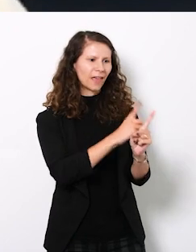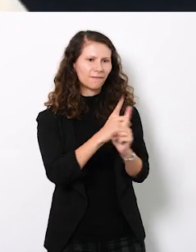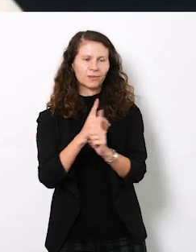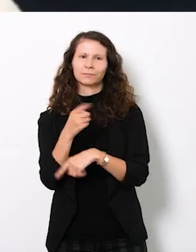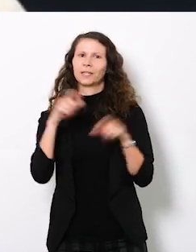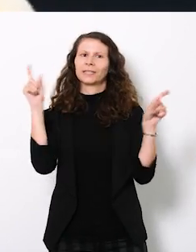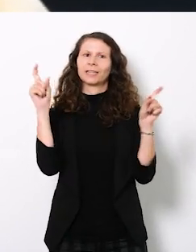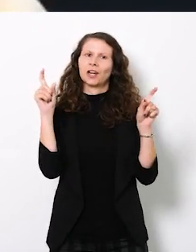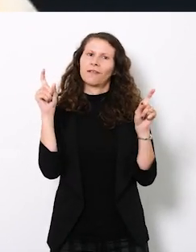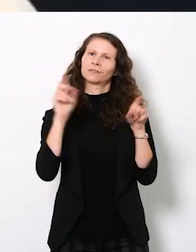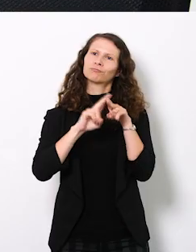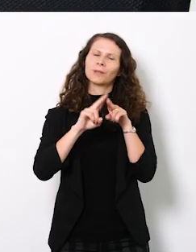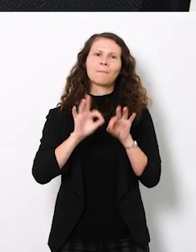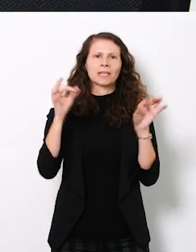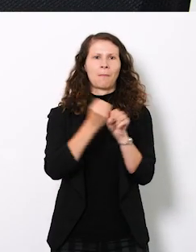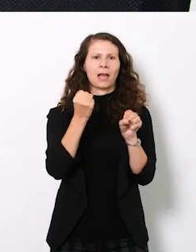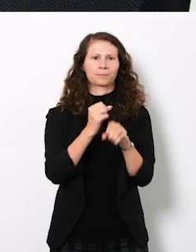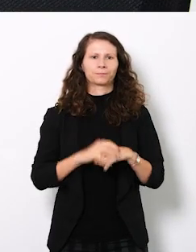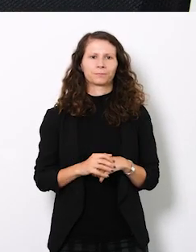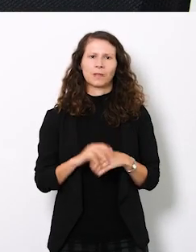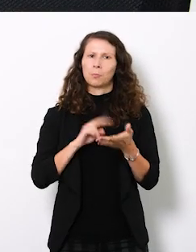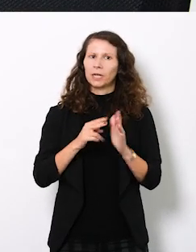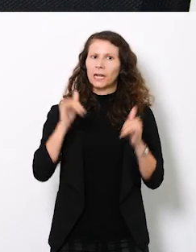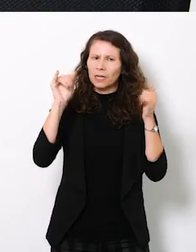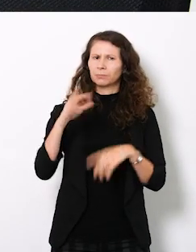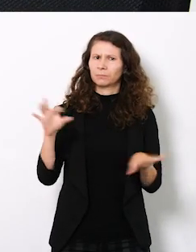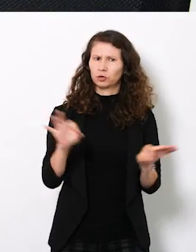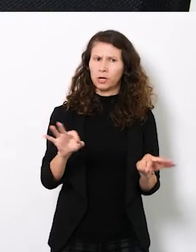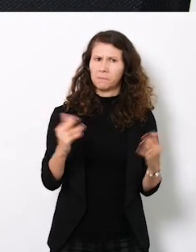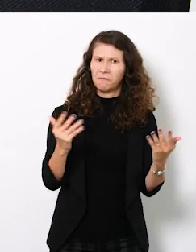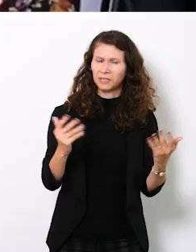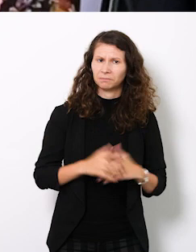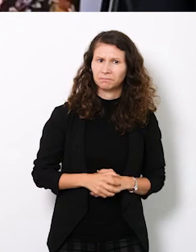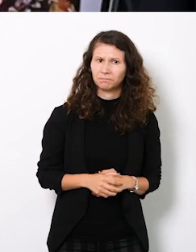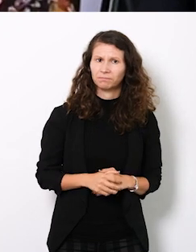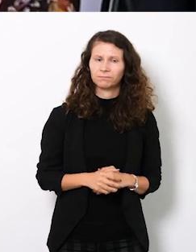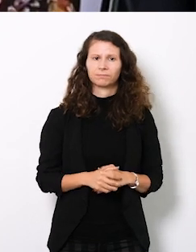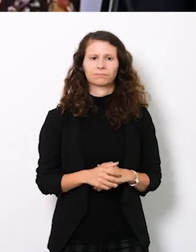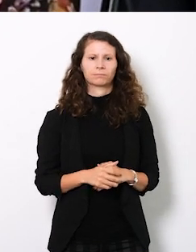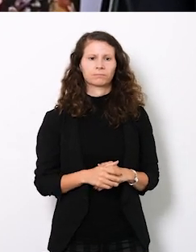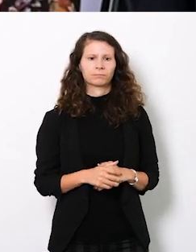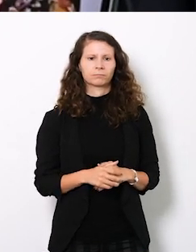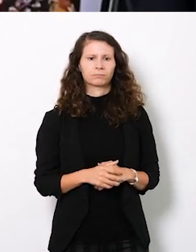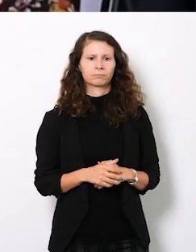und unsere Gesellschaft besser zu machen. Das Schlimmste am Politikerleben ist?